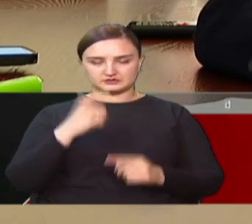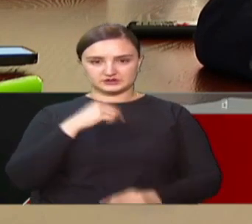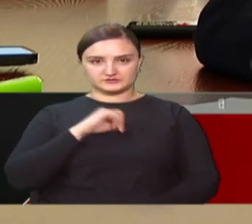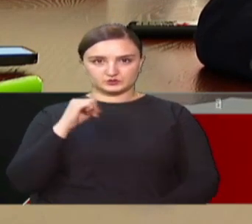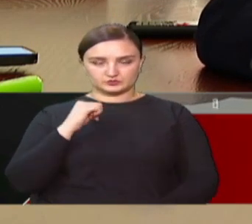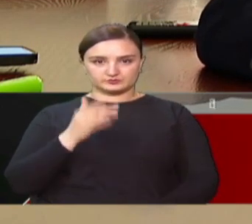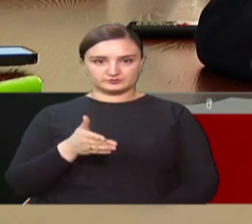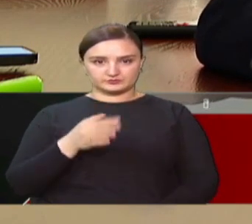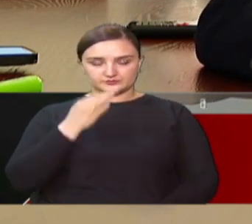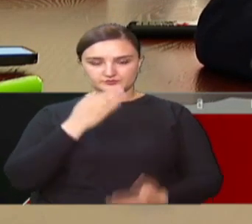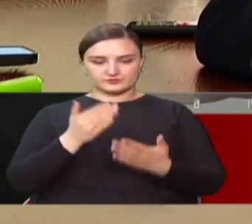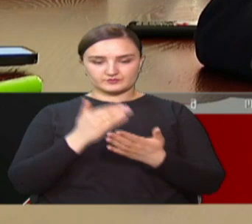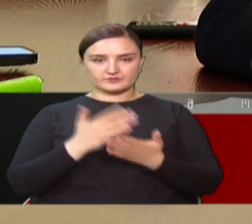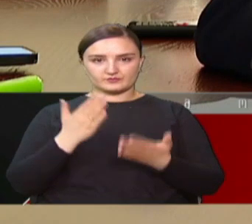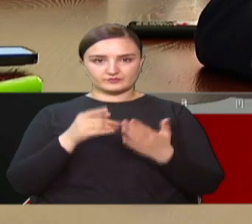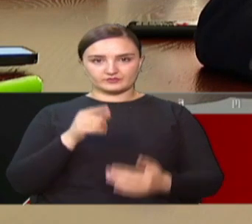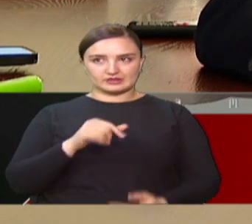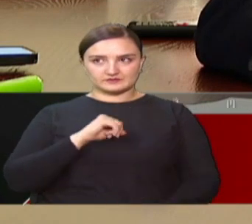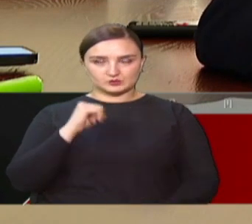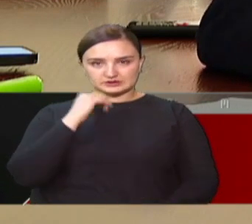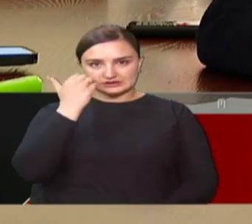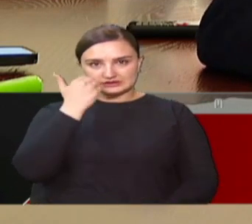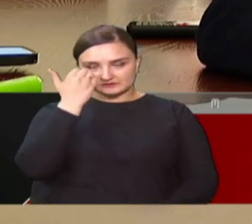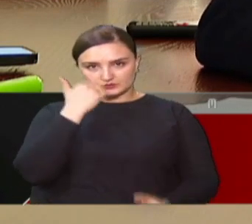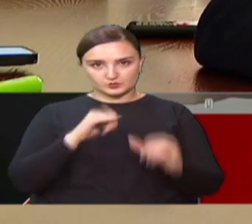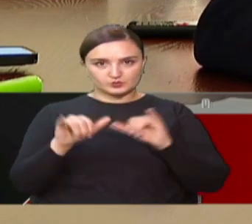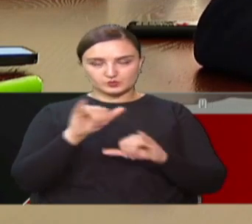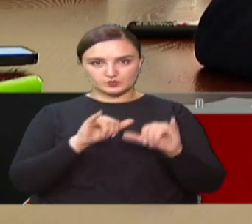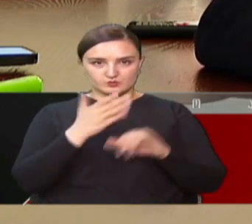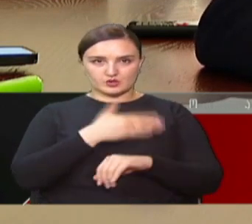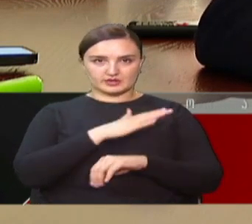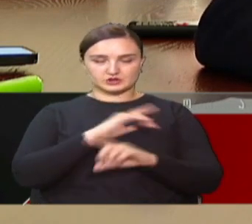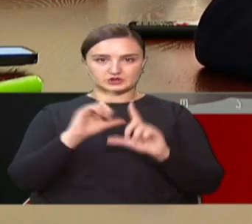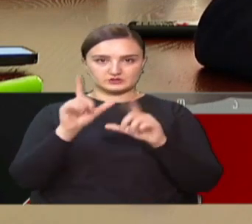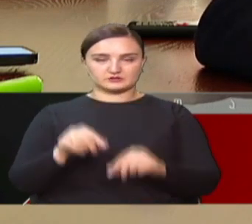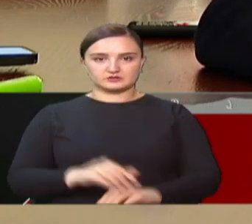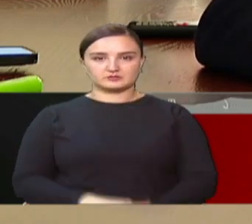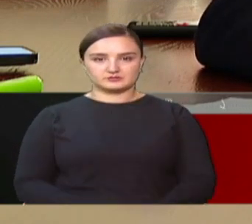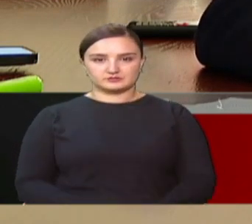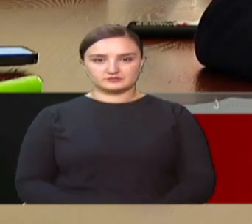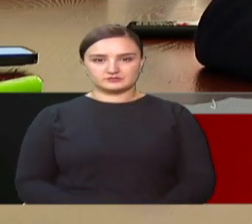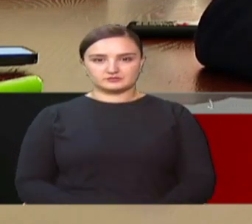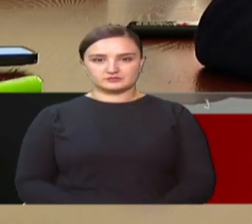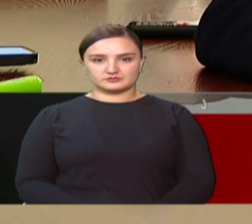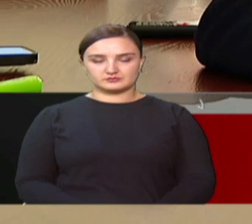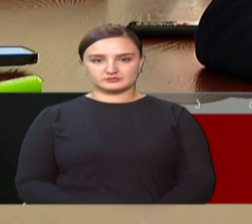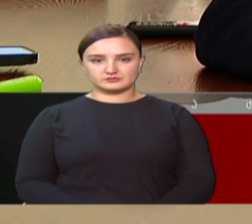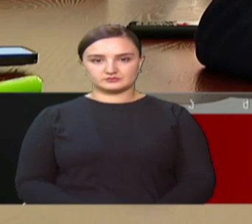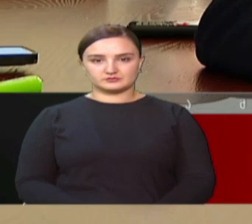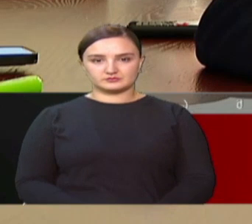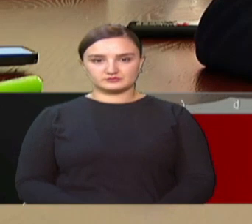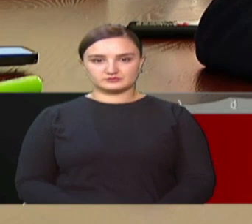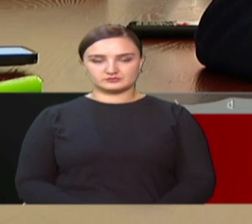გაიბითურეს და შემდეგ ალბათ აკნაჭამის სირცხვილის მოსანელებლად ეგერ პოლონეთში წავიდნენ, თორე აქ ალბათ არ გამოუვიდოდათ, ვერ ახერხებდნენ ამ